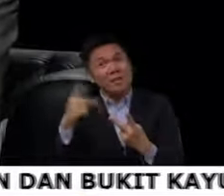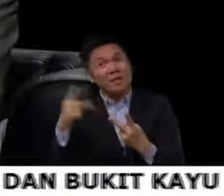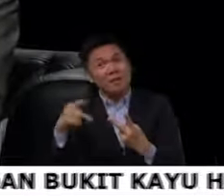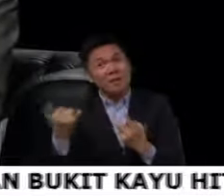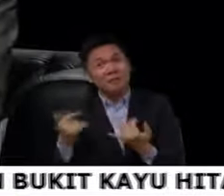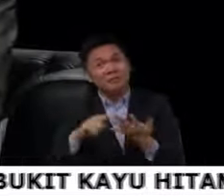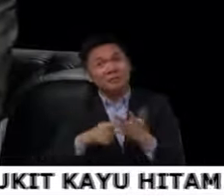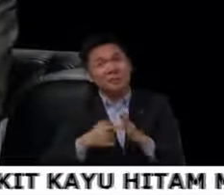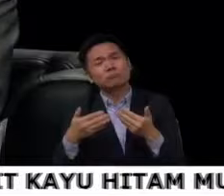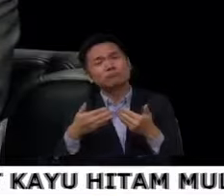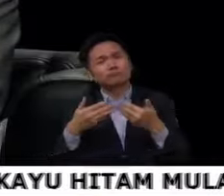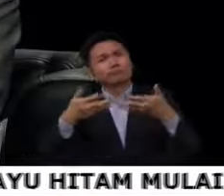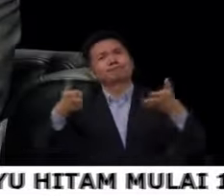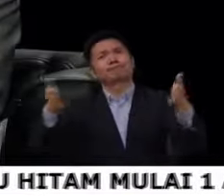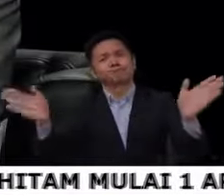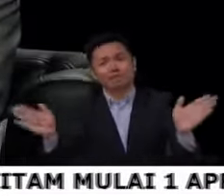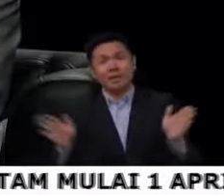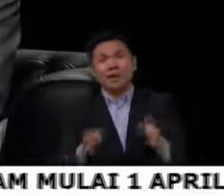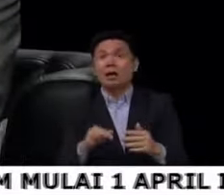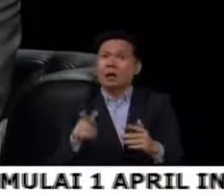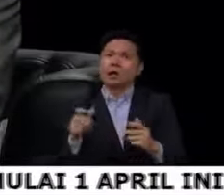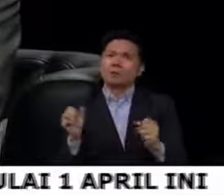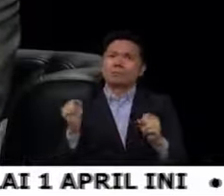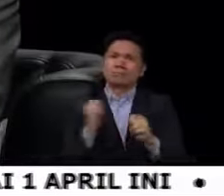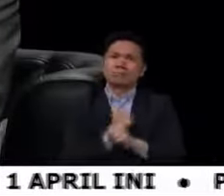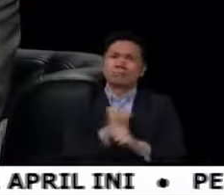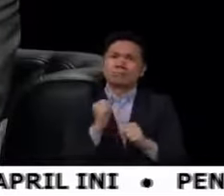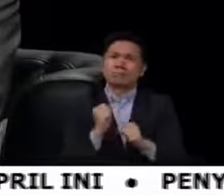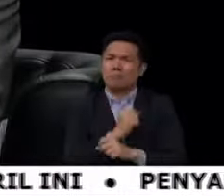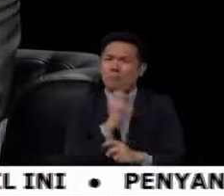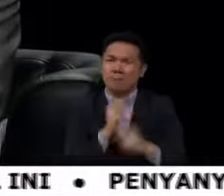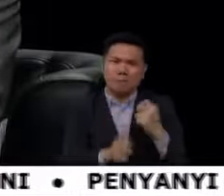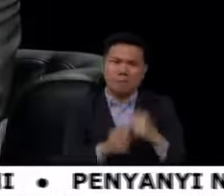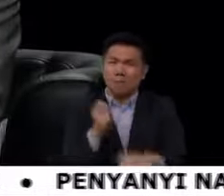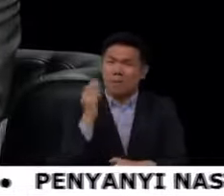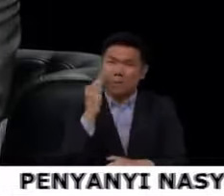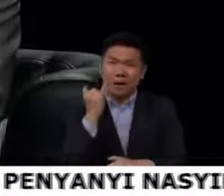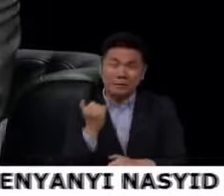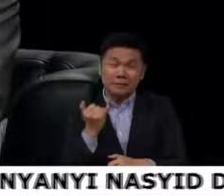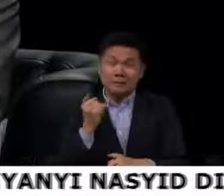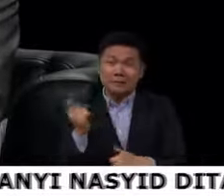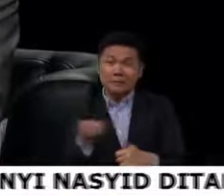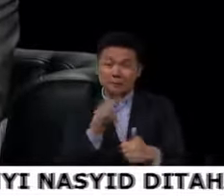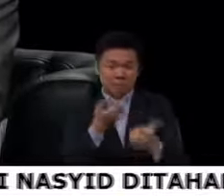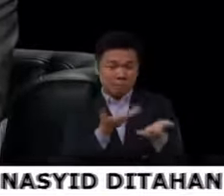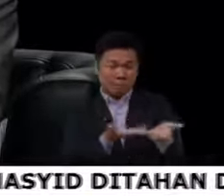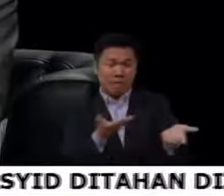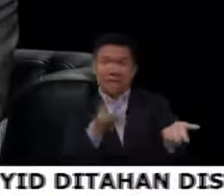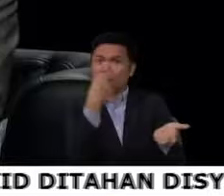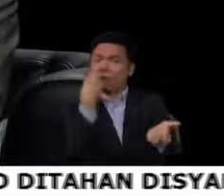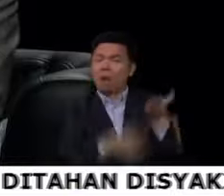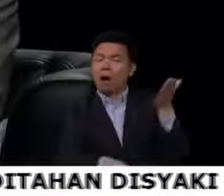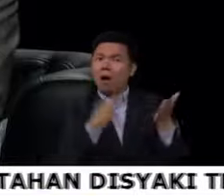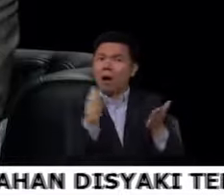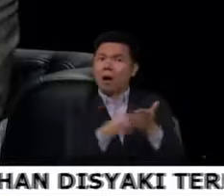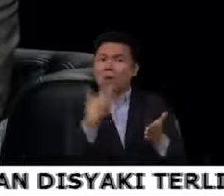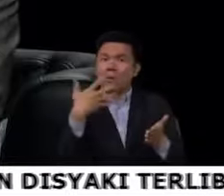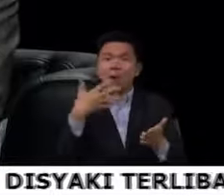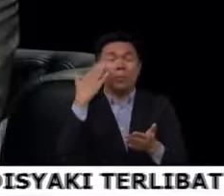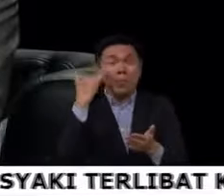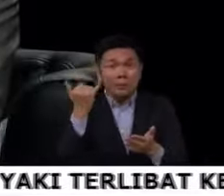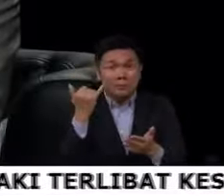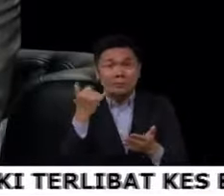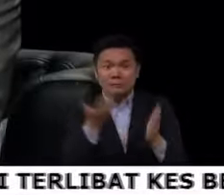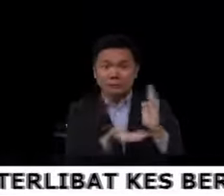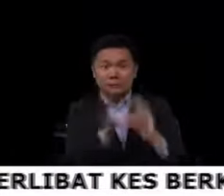dibuka balik sudah pasti ianya memberi cabaran tetamu sekali h di kos meterial Mengapa kosmetik dan tank